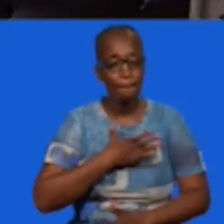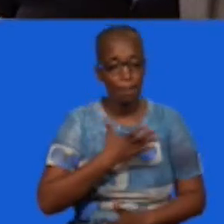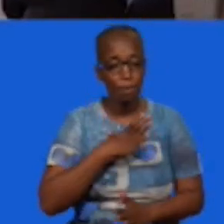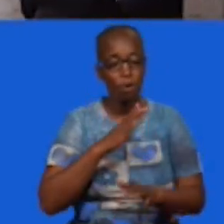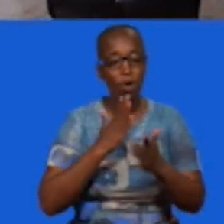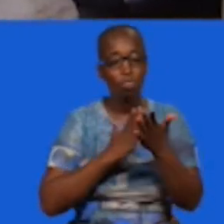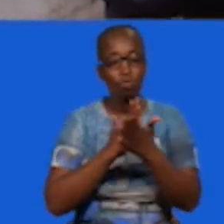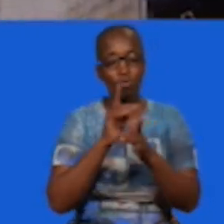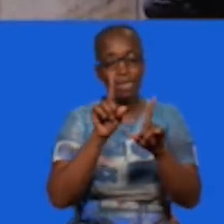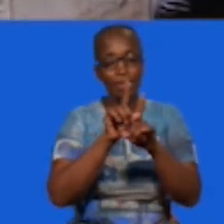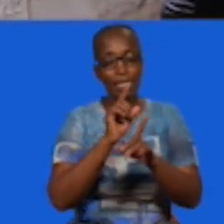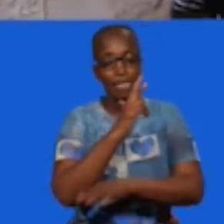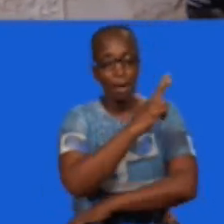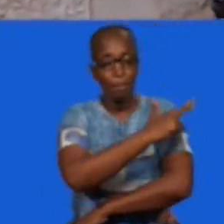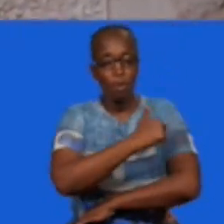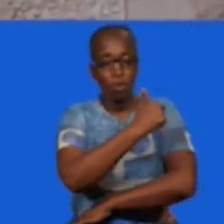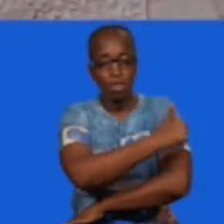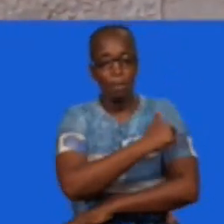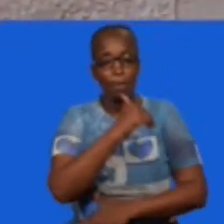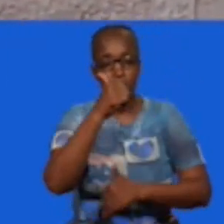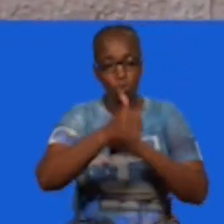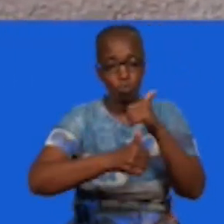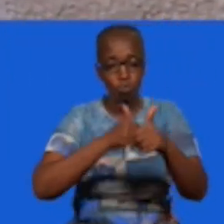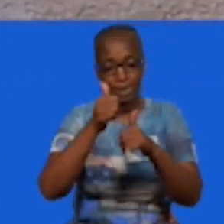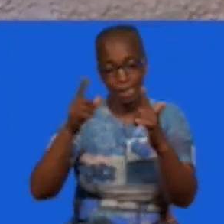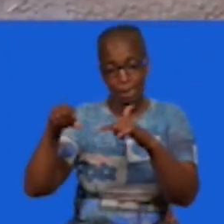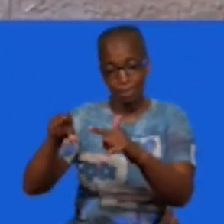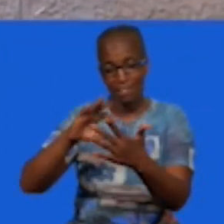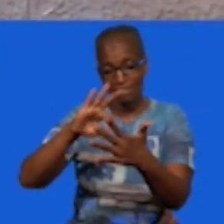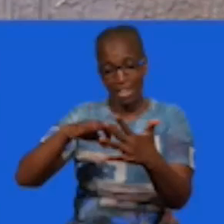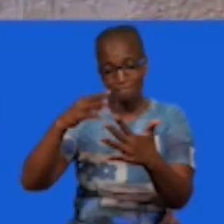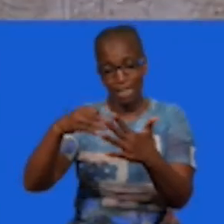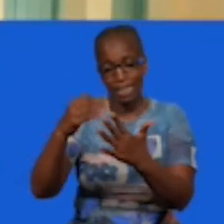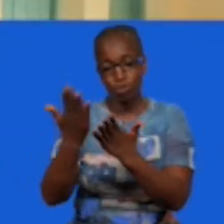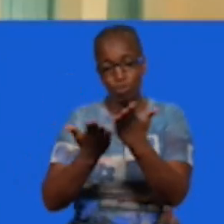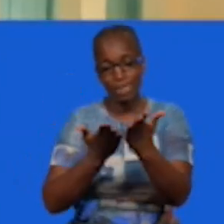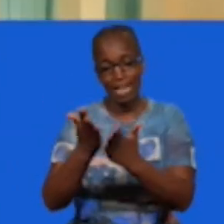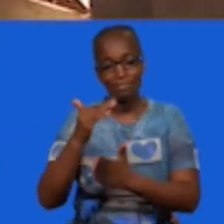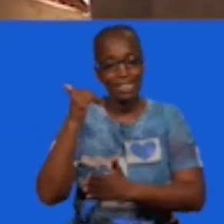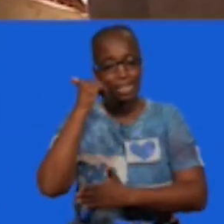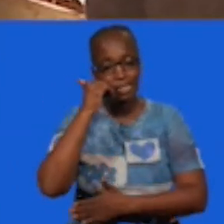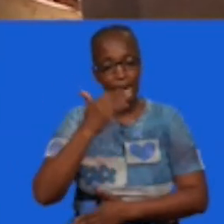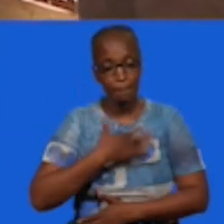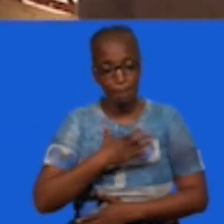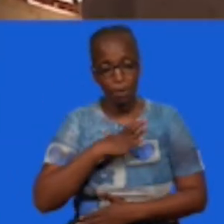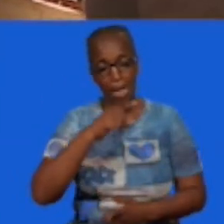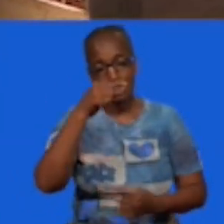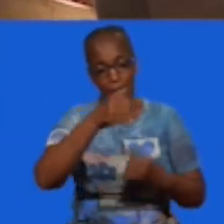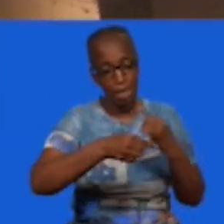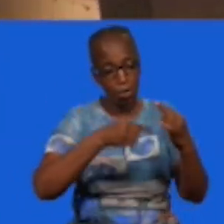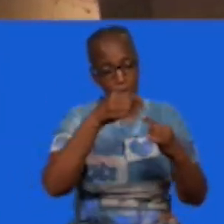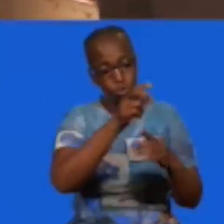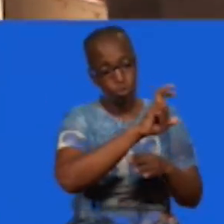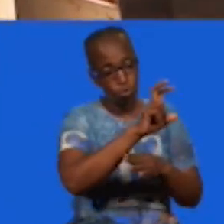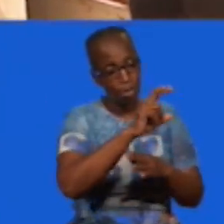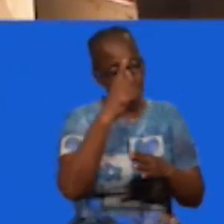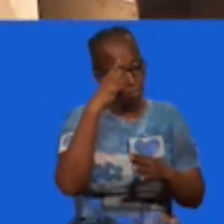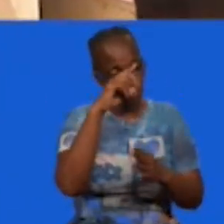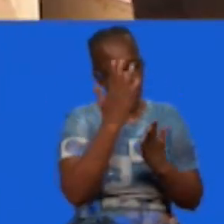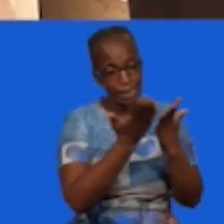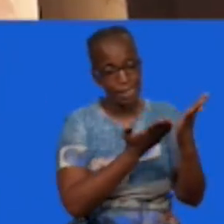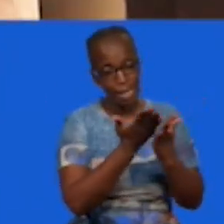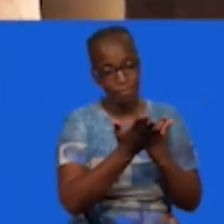wauguzi katika hospitali hiyo wanaodaiwa kukosa kuwashughulikia wagonjwa wanapofika kutafuta